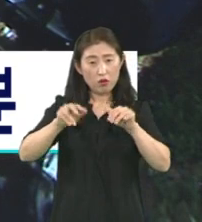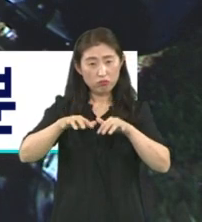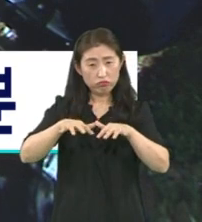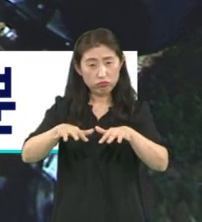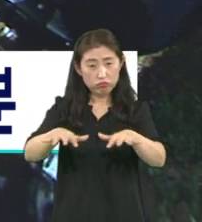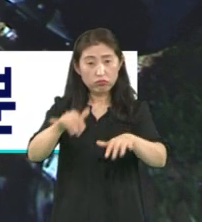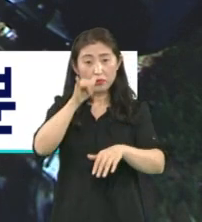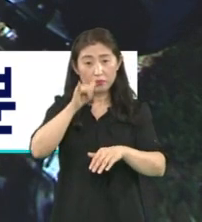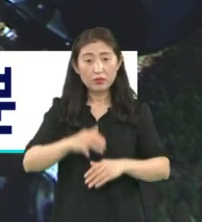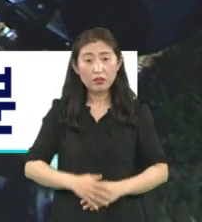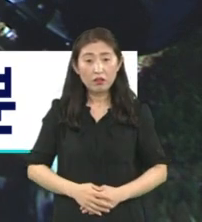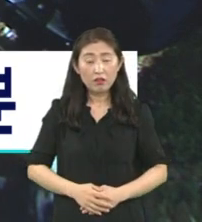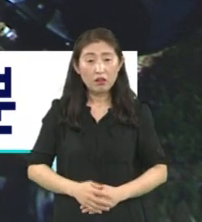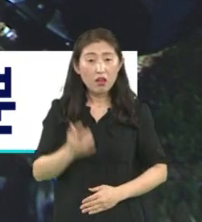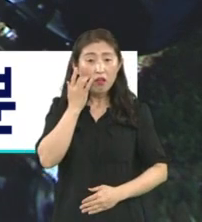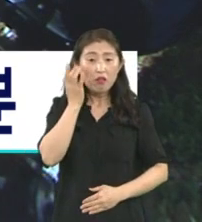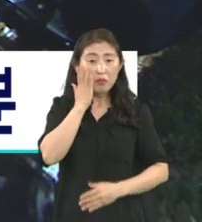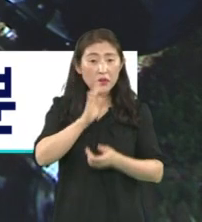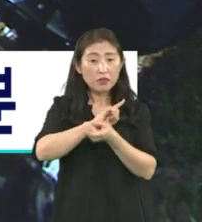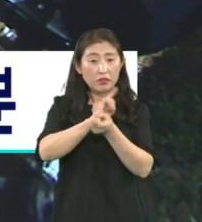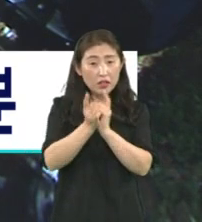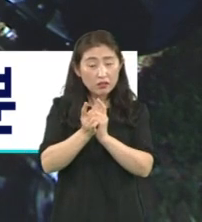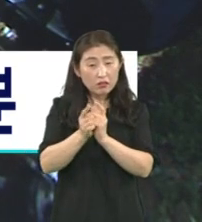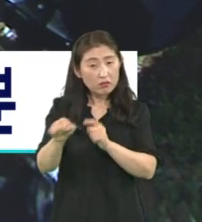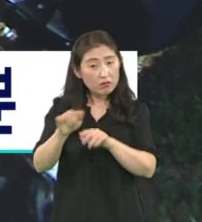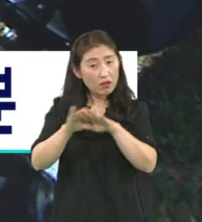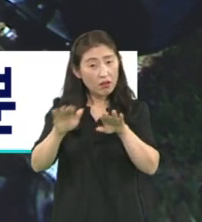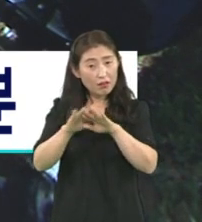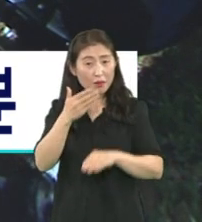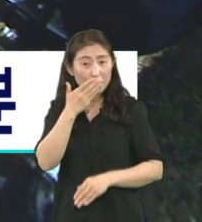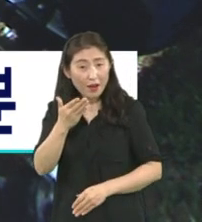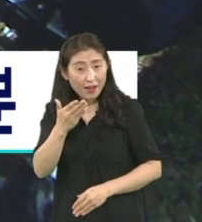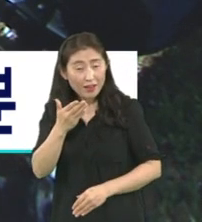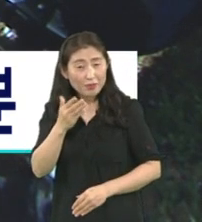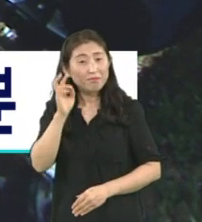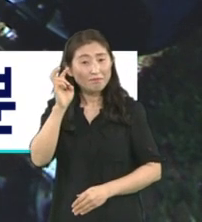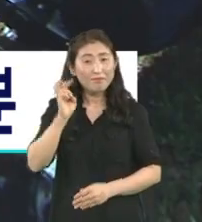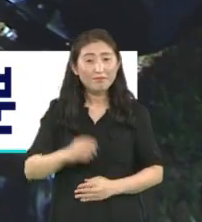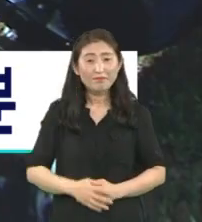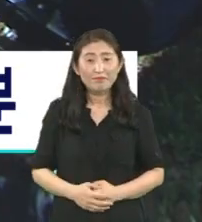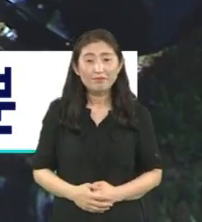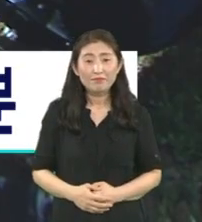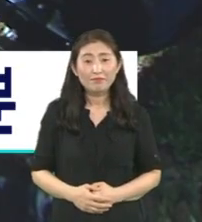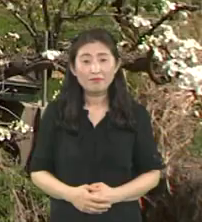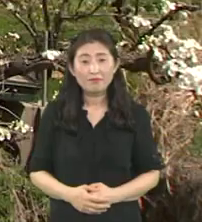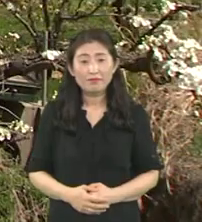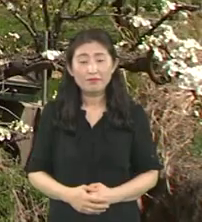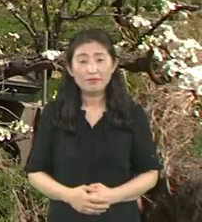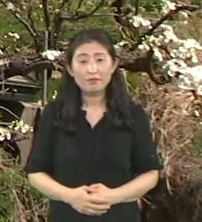받고 있는데요. 사라지는 꿀벌의 대안이 될 수 있을지 강진원 기자가 전해드립니다.